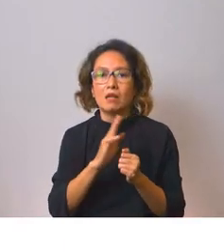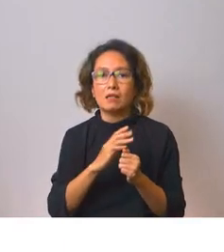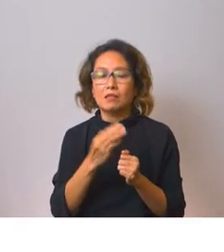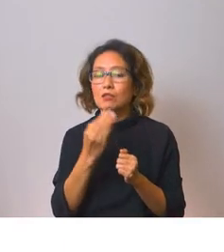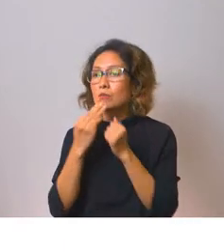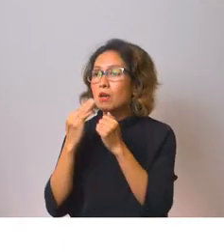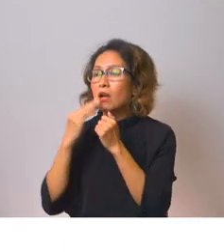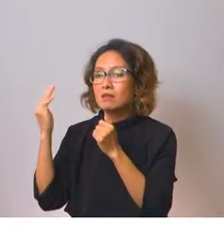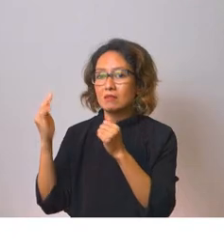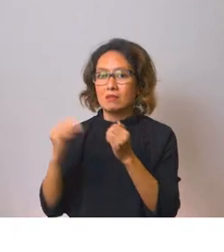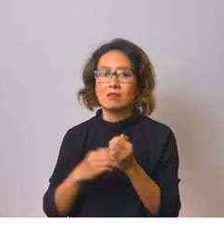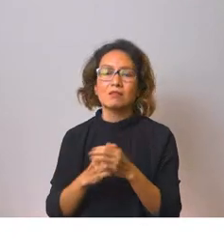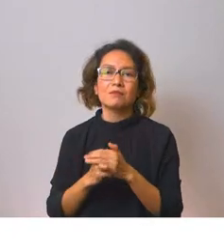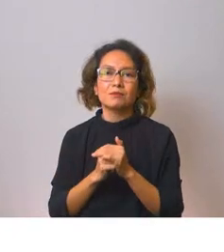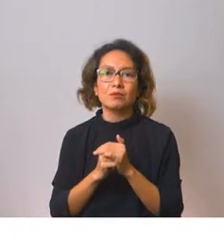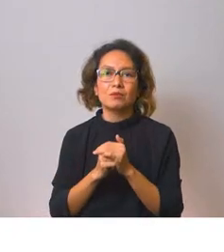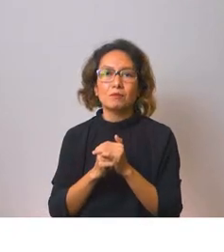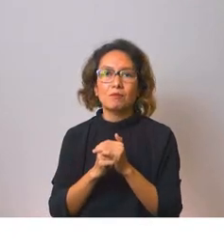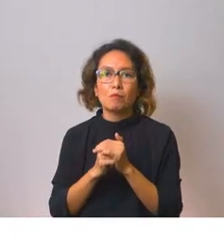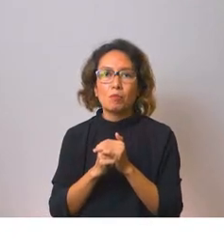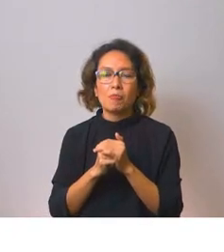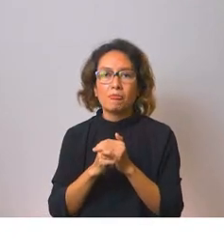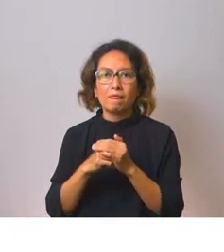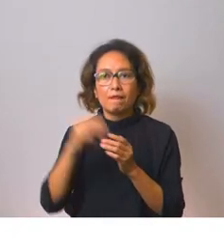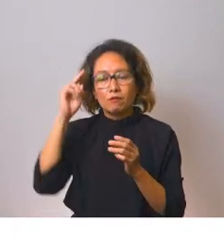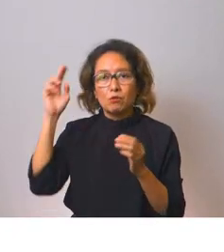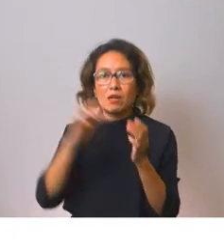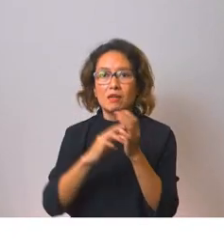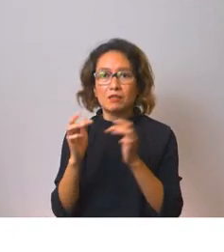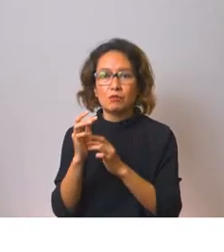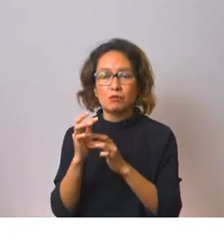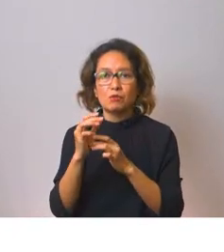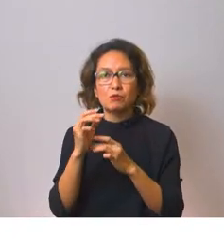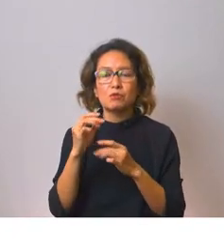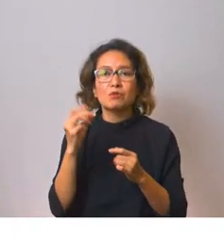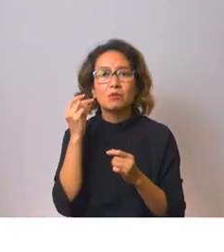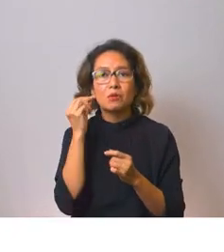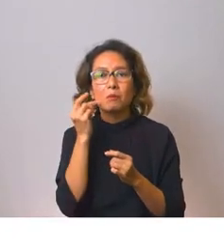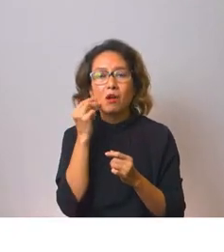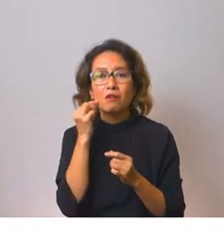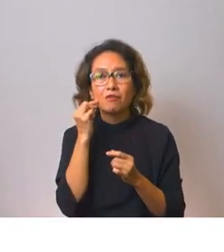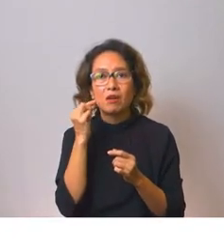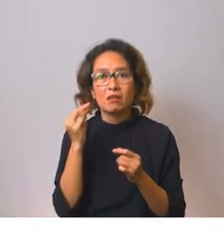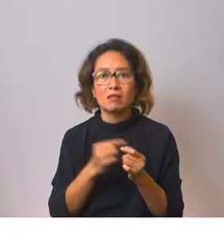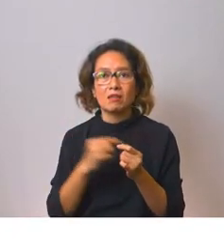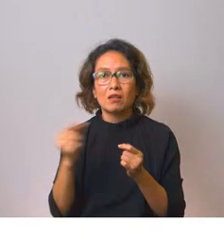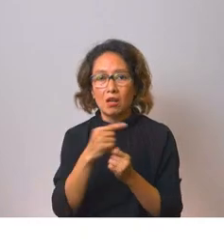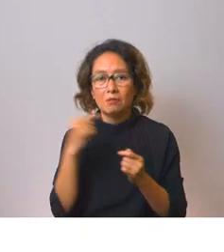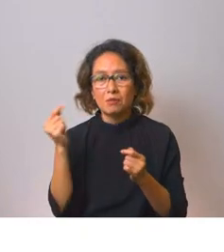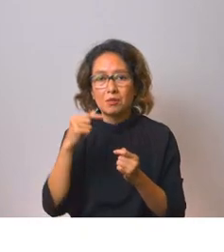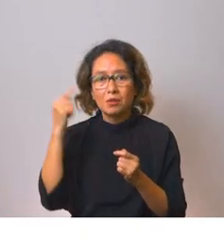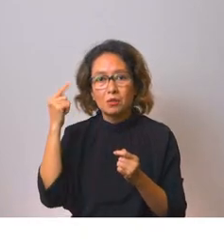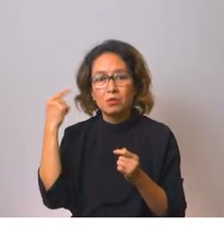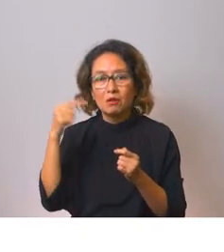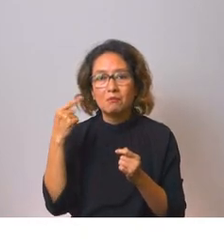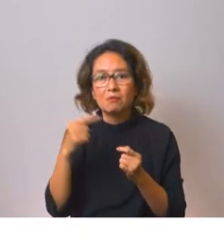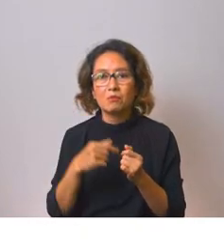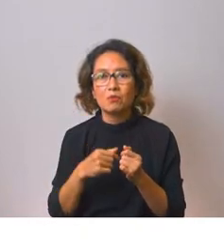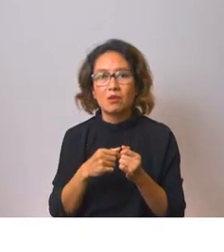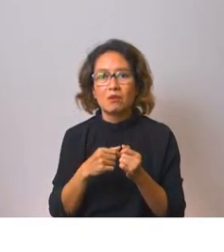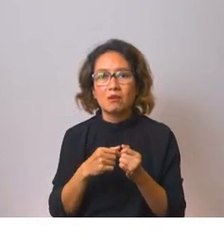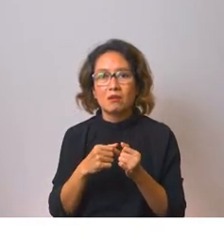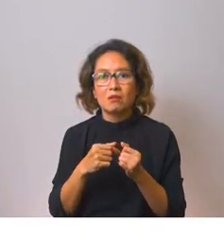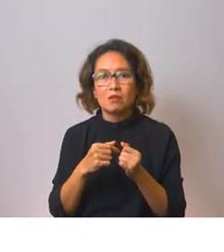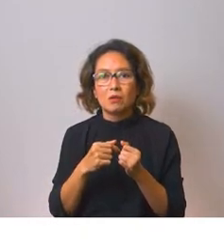Tuhan Yesus. Tuhan Yesus, maafkan kami karena kita selalu membuang-buang waktu yang kita punya,